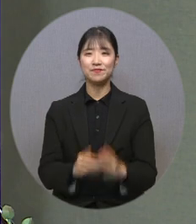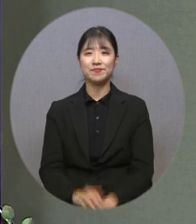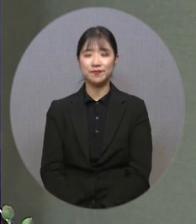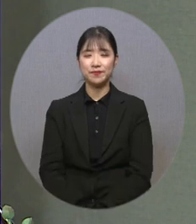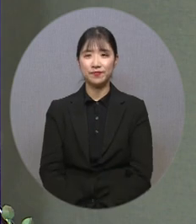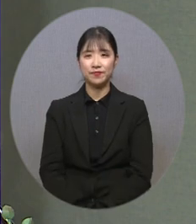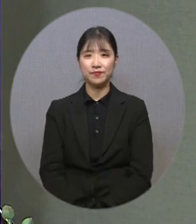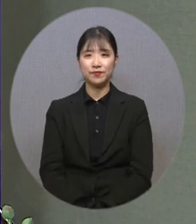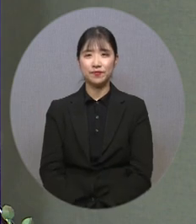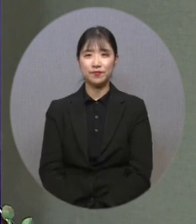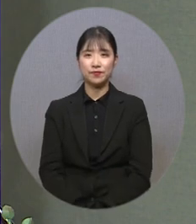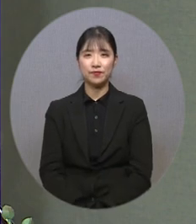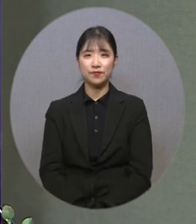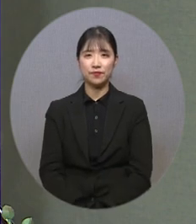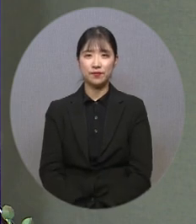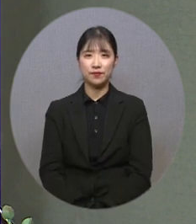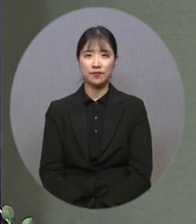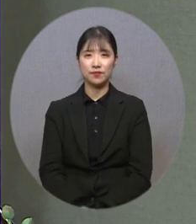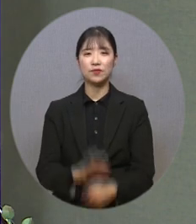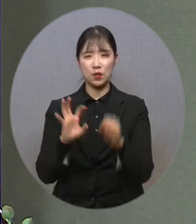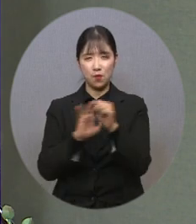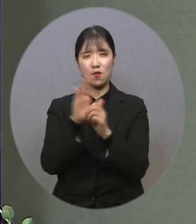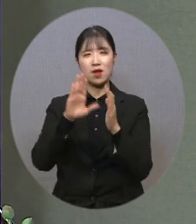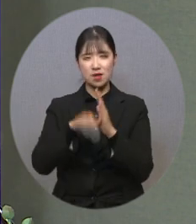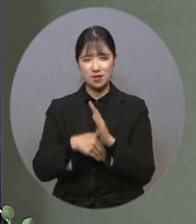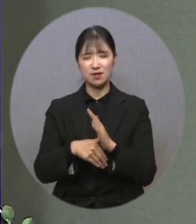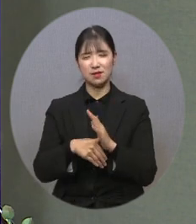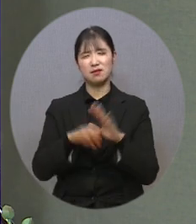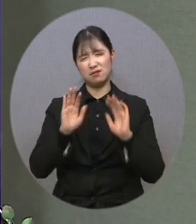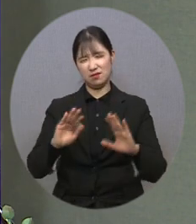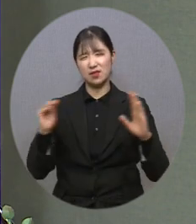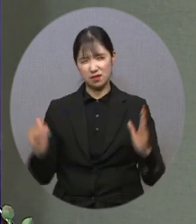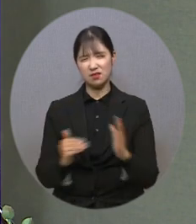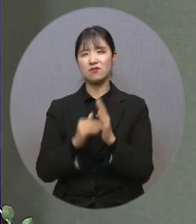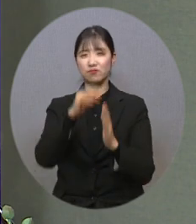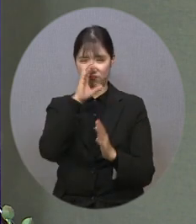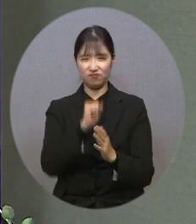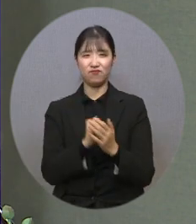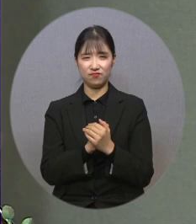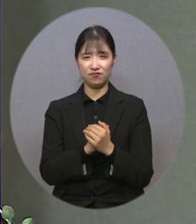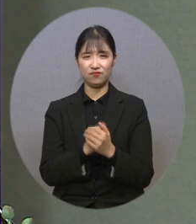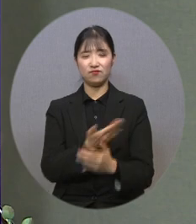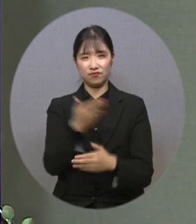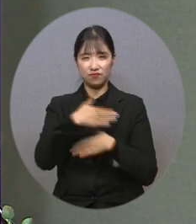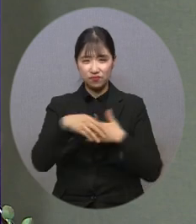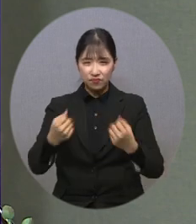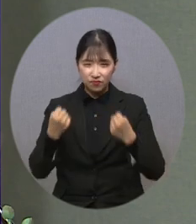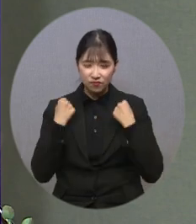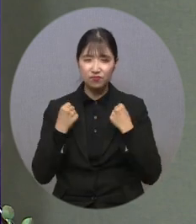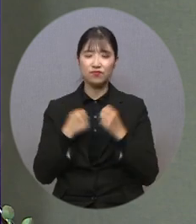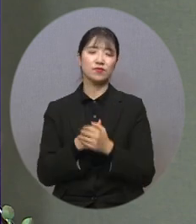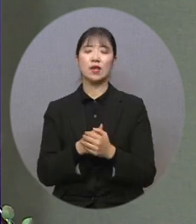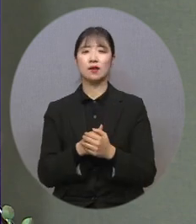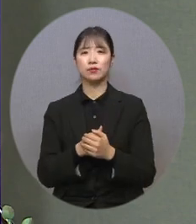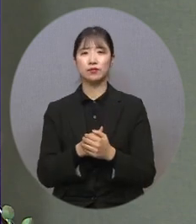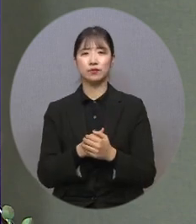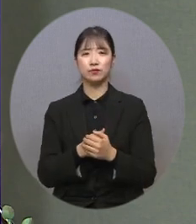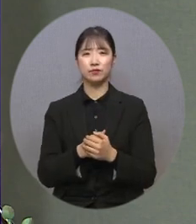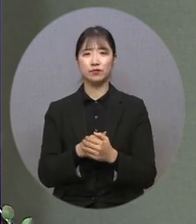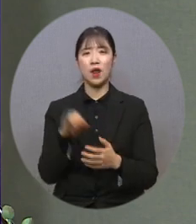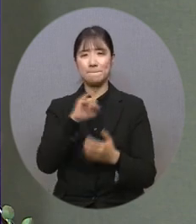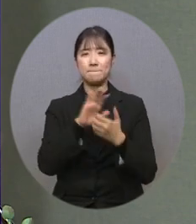들어봤습니다. 이 코로나 시대 이제 끝내야겠죠. 여러분 건강하시고